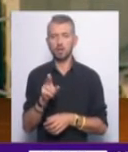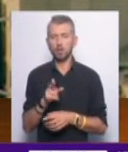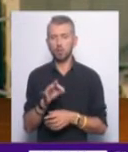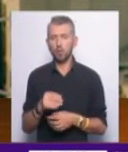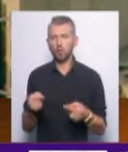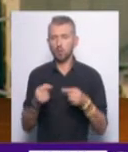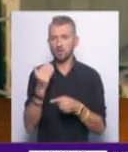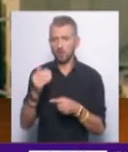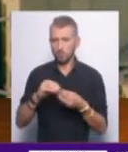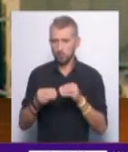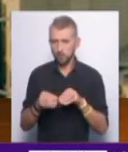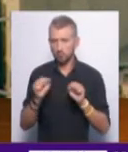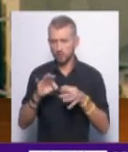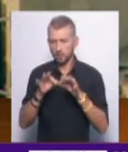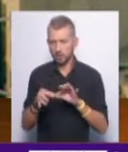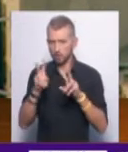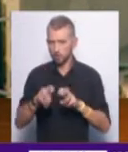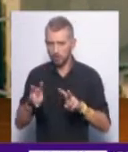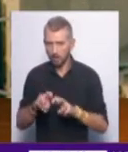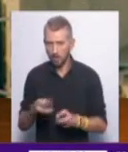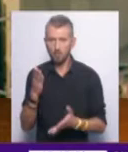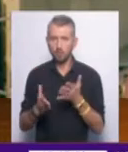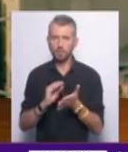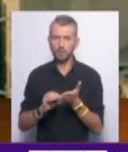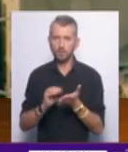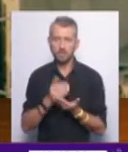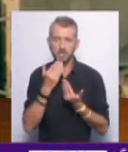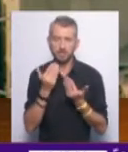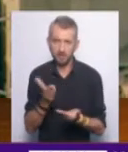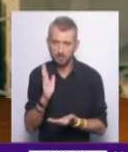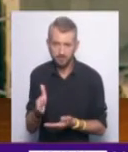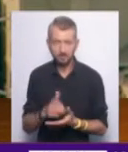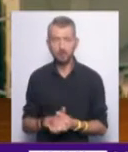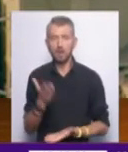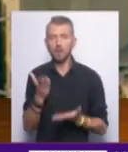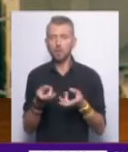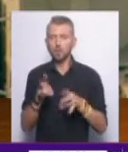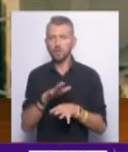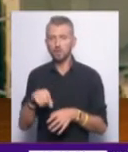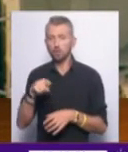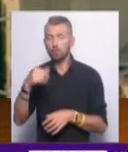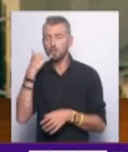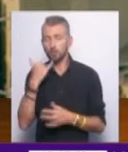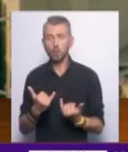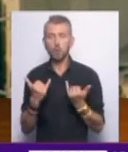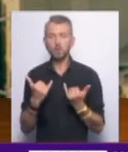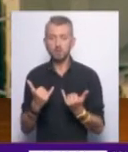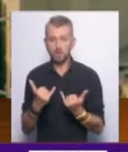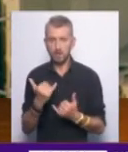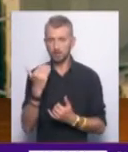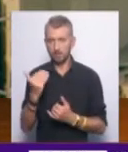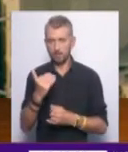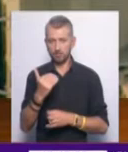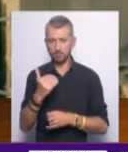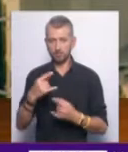вашій проблематиці могли детальніше розібратися, можливо, напишете звернення так само. Якщо не залишили номер телефону, прямо зараз на екранах номер